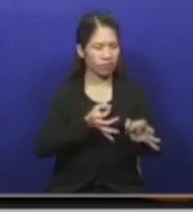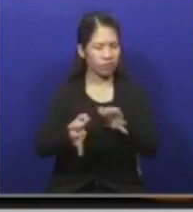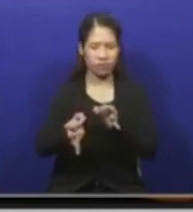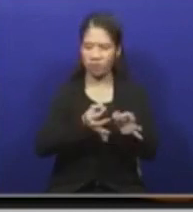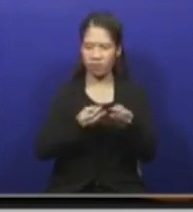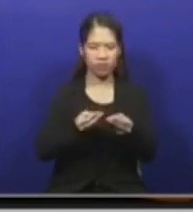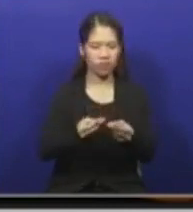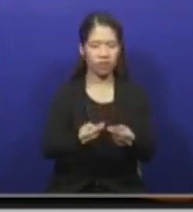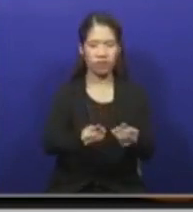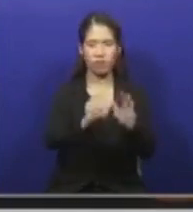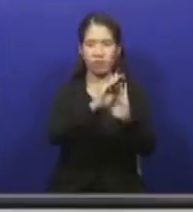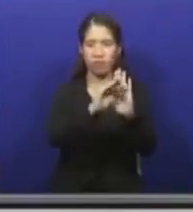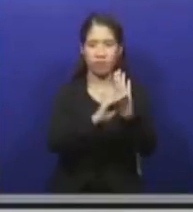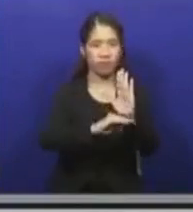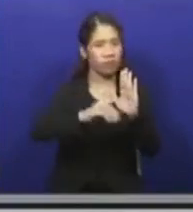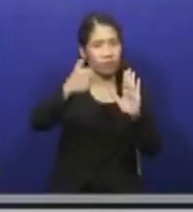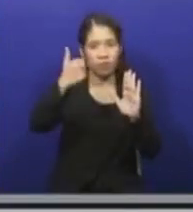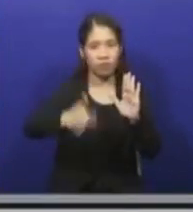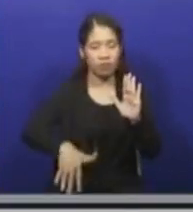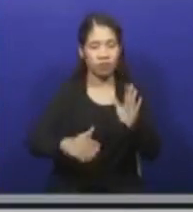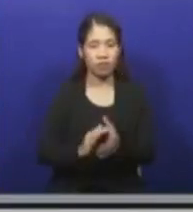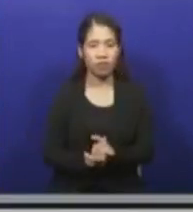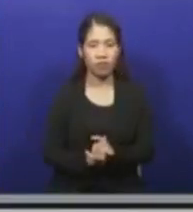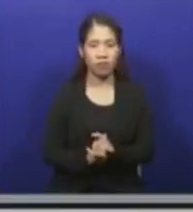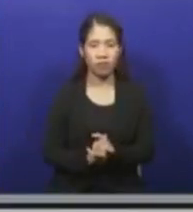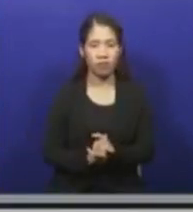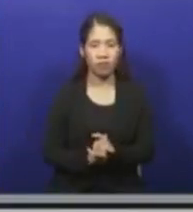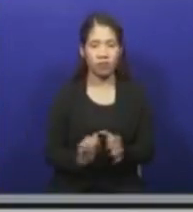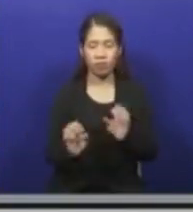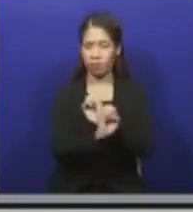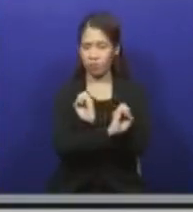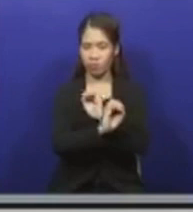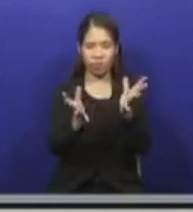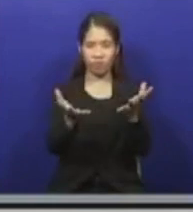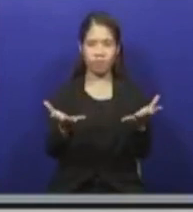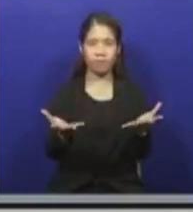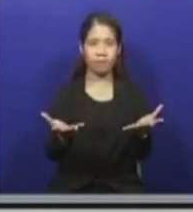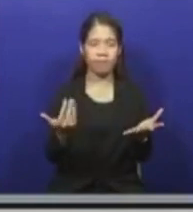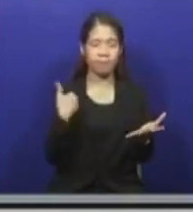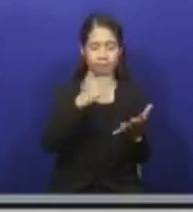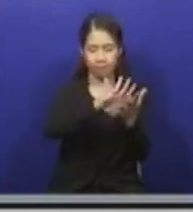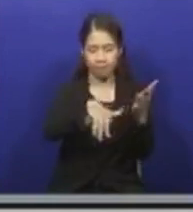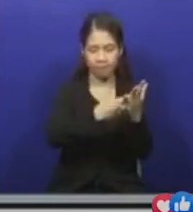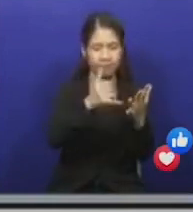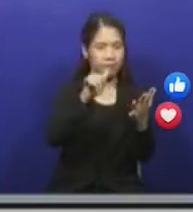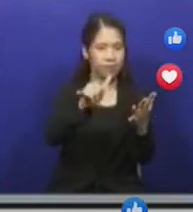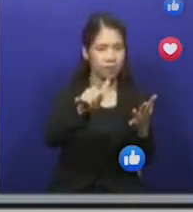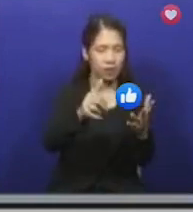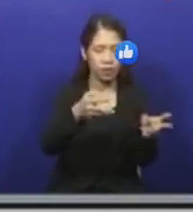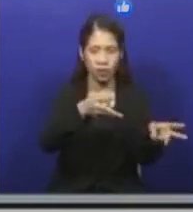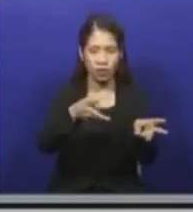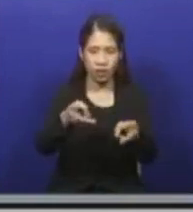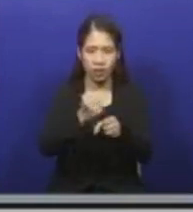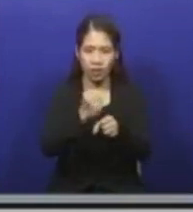ให้กับสภาแห่งนี้ได้เลยไม่มีรูปธรรมที่ชัดเจนไม่มียุทธศาสตร์หรือทิศทางการฟื้นฟู